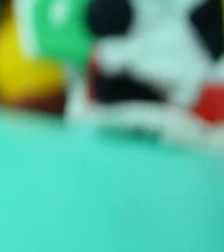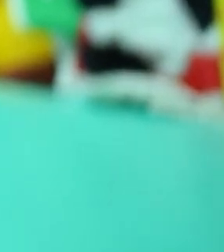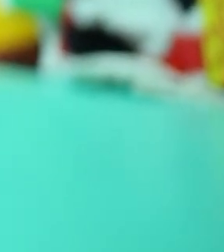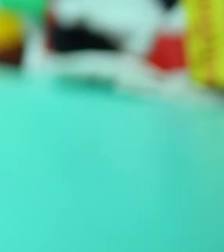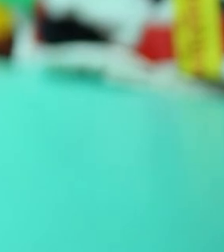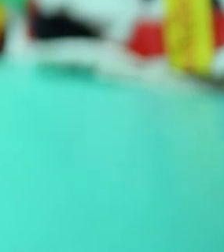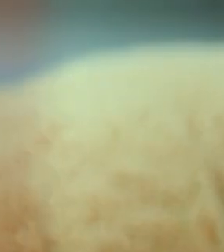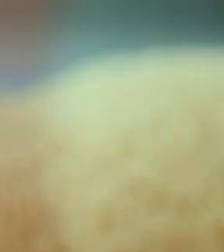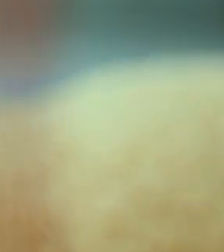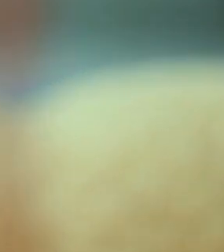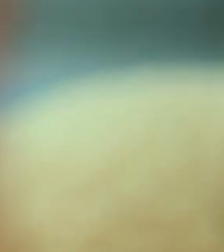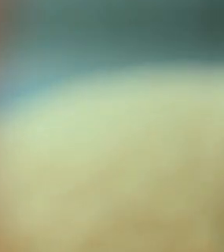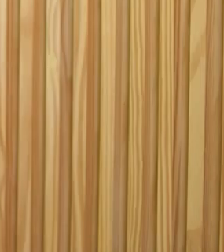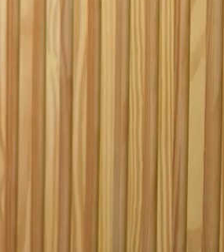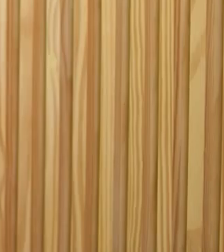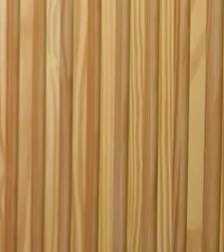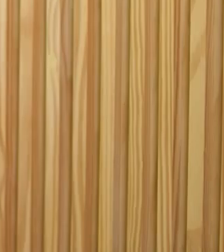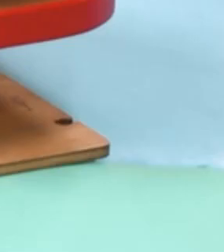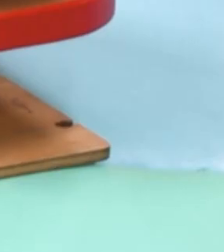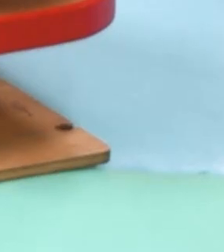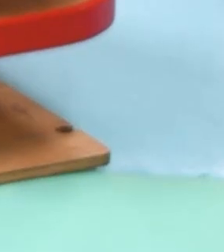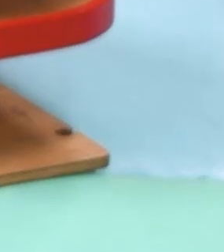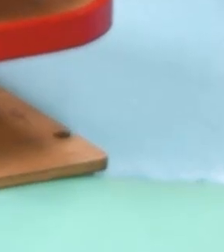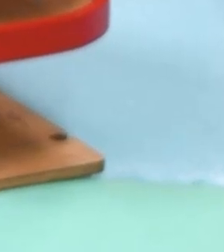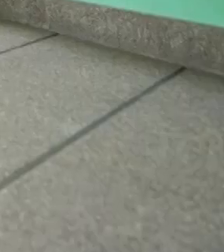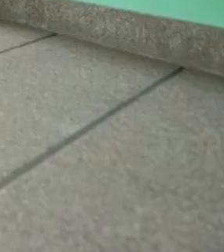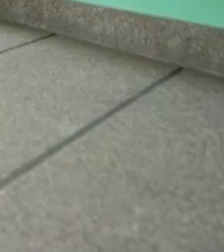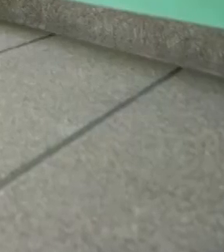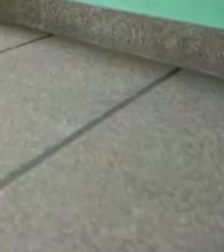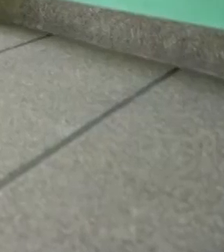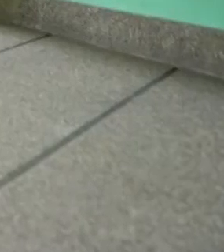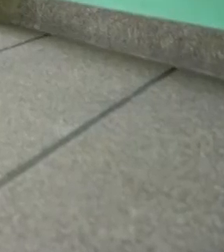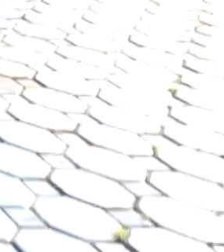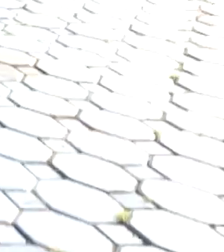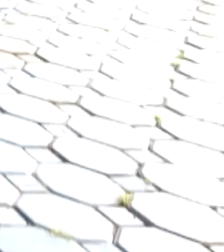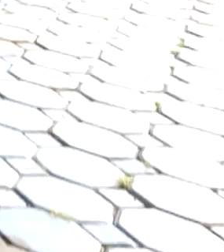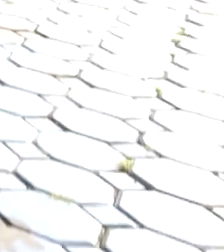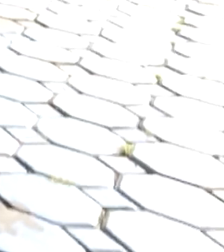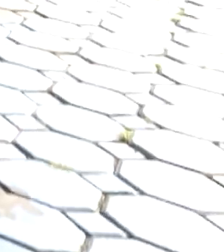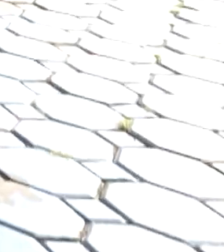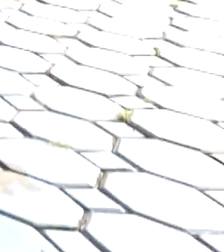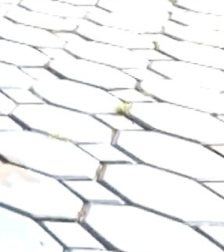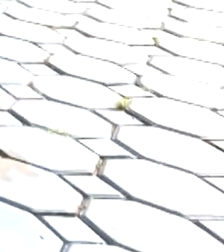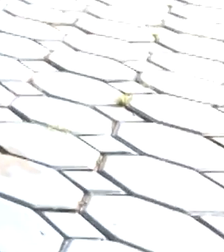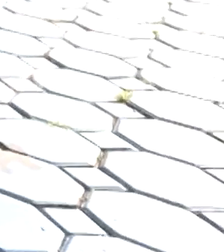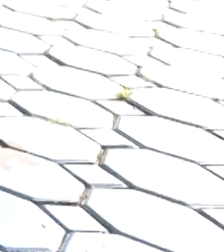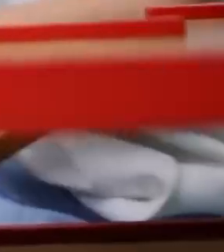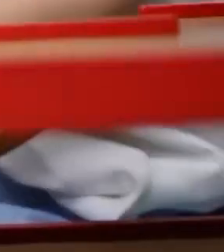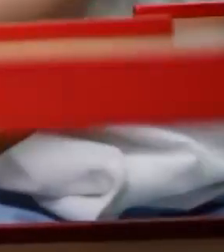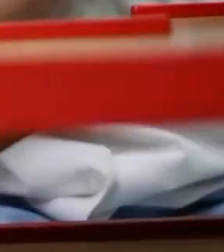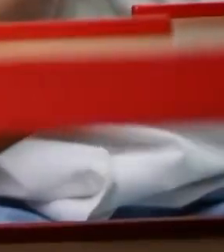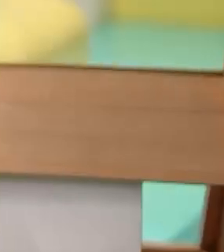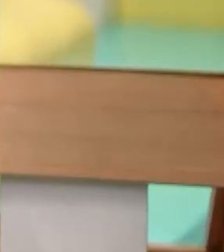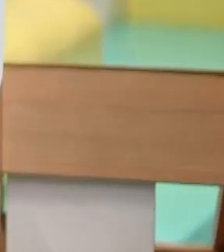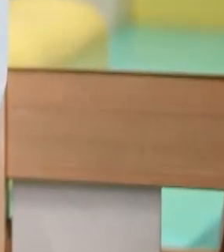โลกแห่งจินตนาการสร้างโลกแห่งอนาคตมากกว่าการเติบโตทางร่างกายมากกว่าความสมบูรณ์ทางจิตใจเ